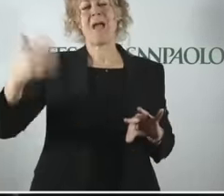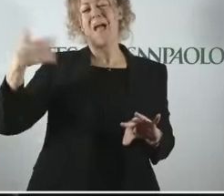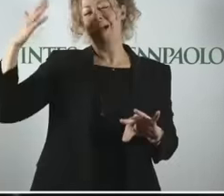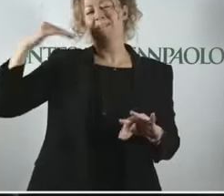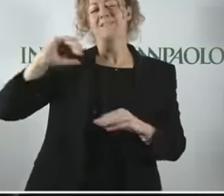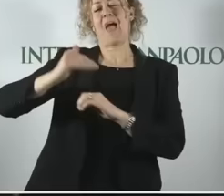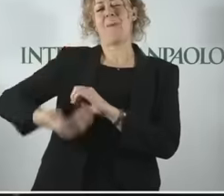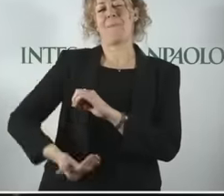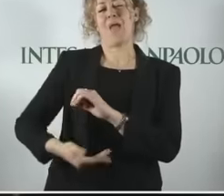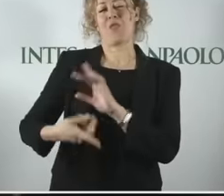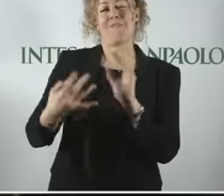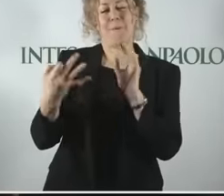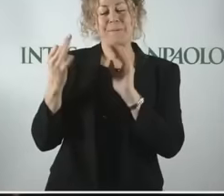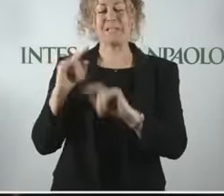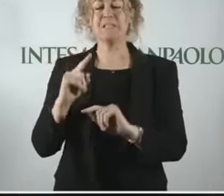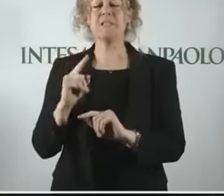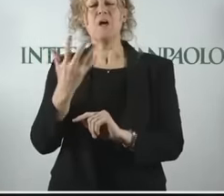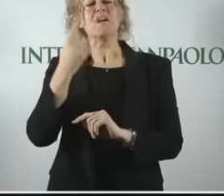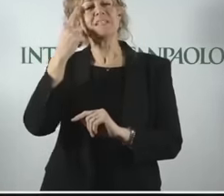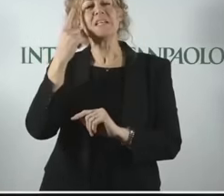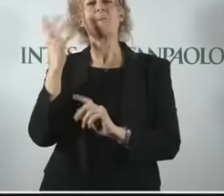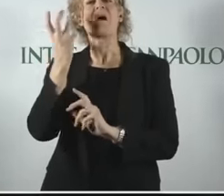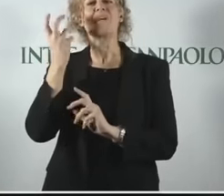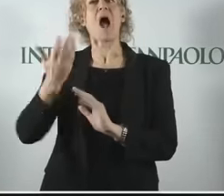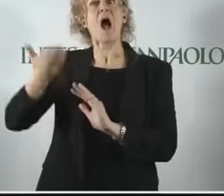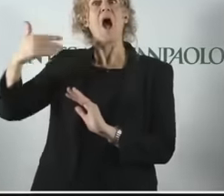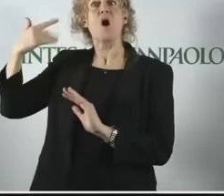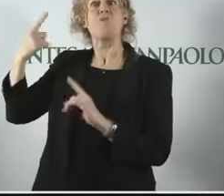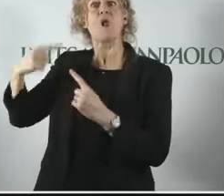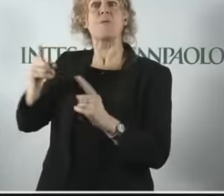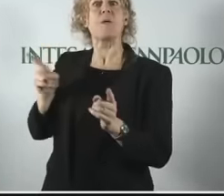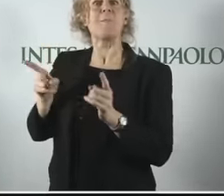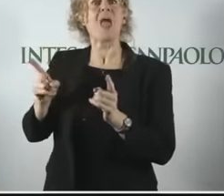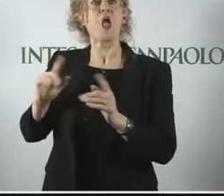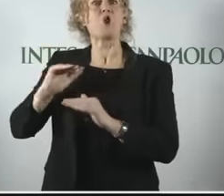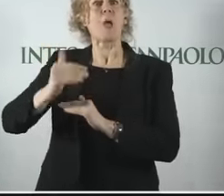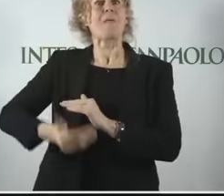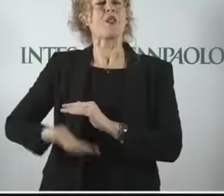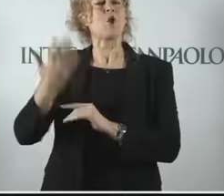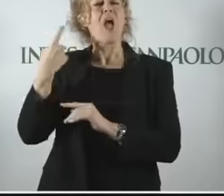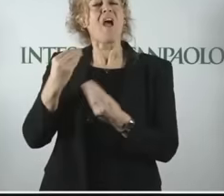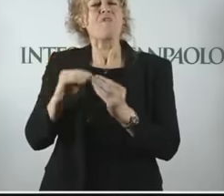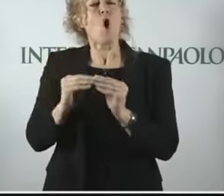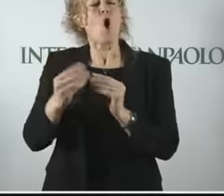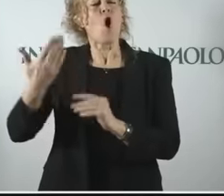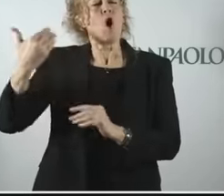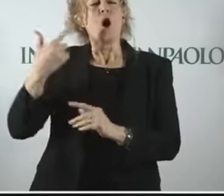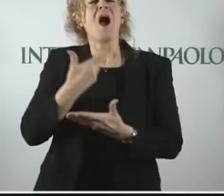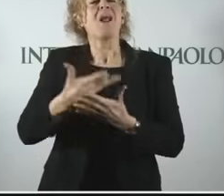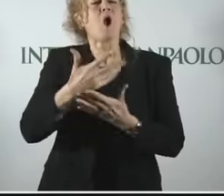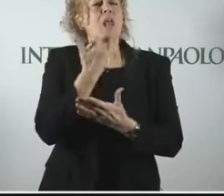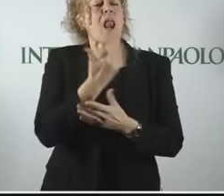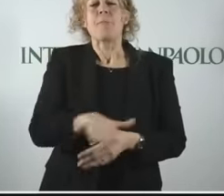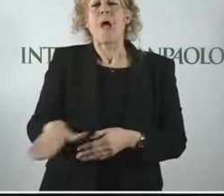favole venivano raccontate per meravigliare i bambini nel Medioevo e io devo dire che qui questa domanda potrò rispondere solo